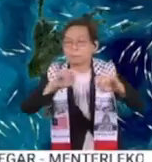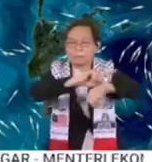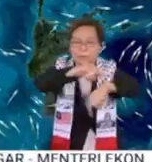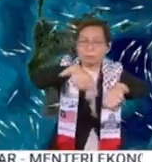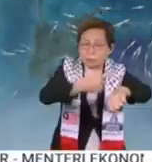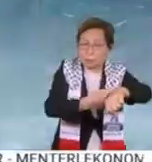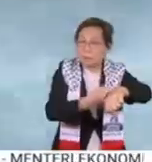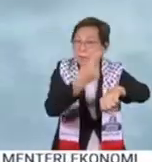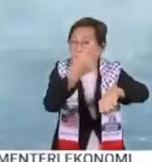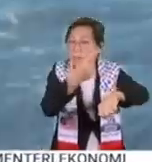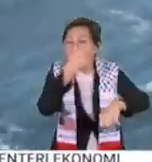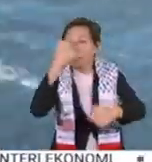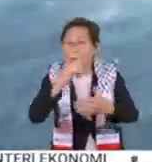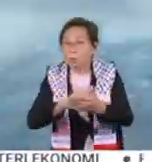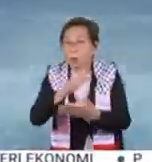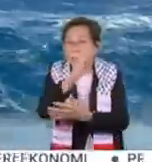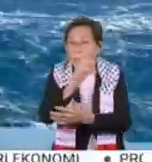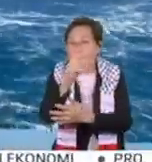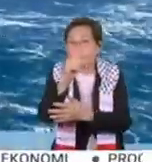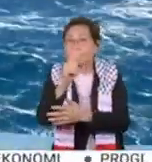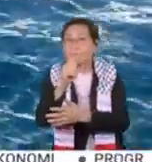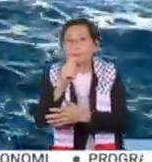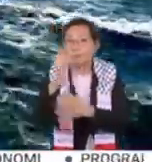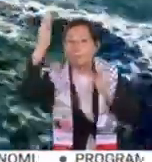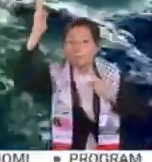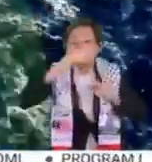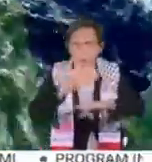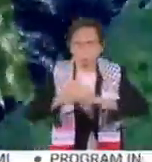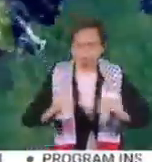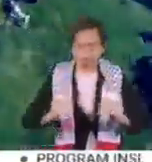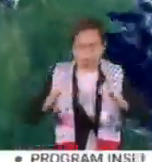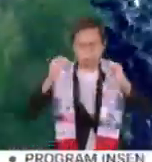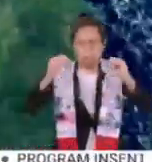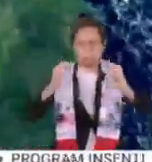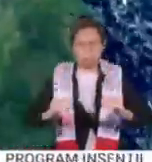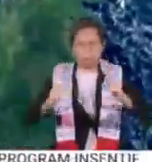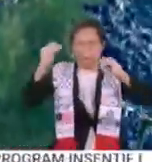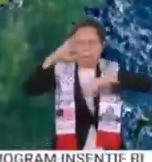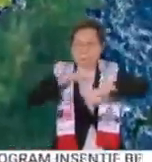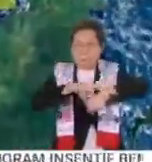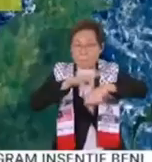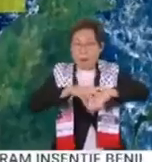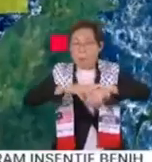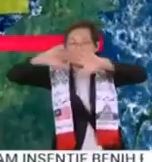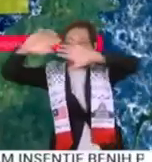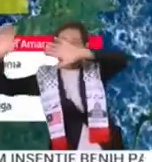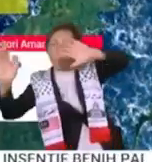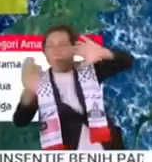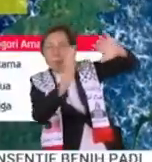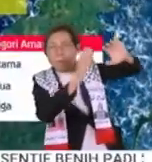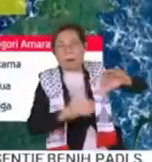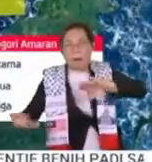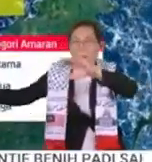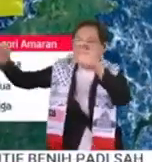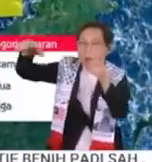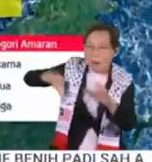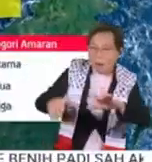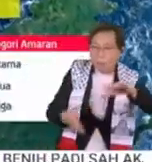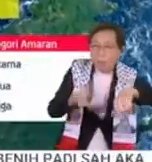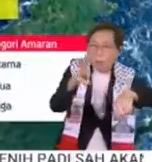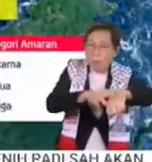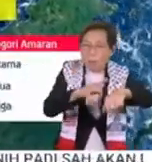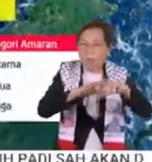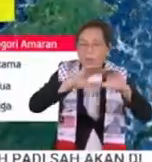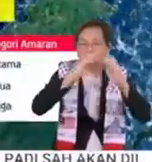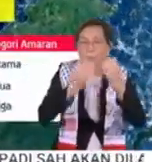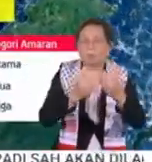km sejam. Sehingga dengan itu, Met Malaysia telah pun menaik taraf amaran angin kencang dan juga laut bergelora bagi